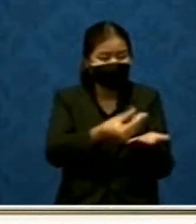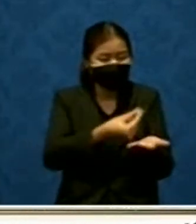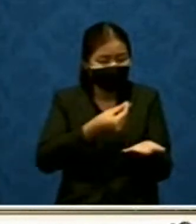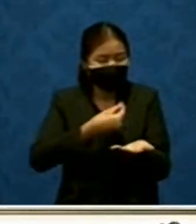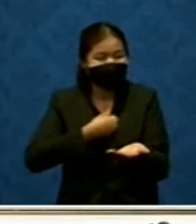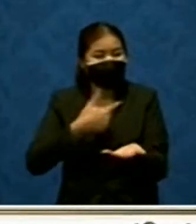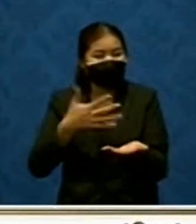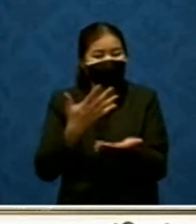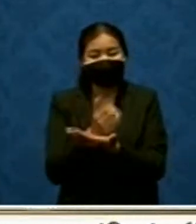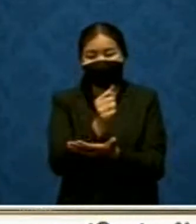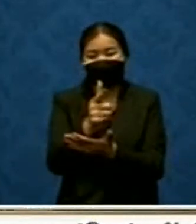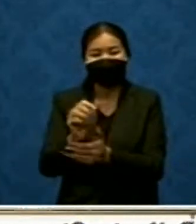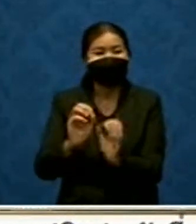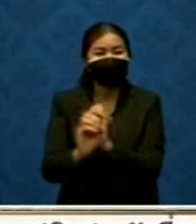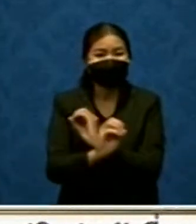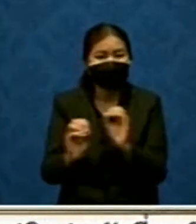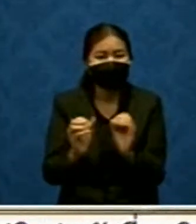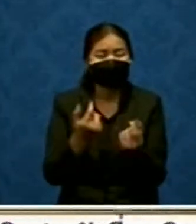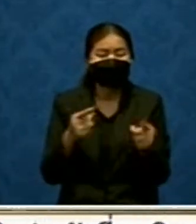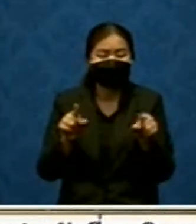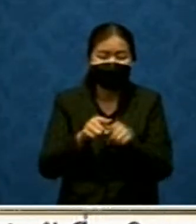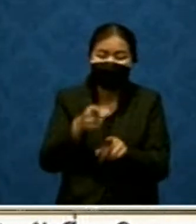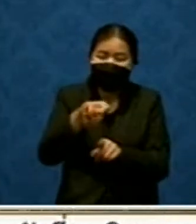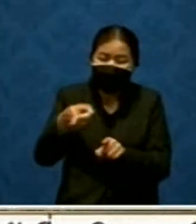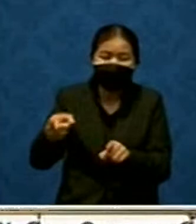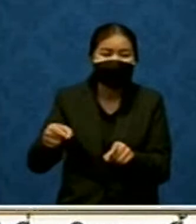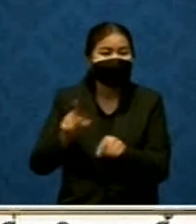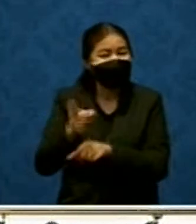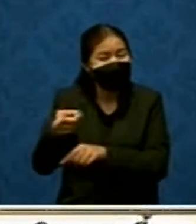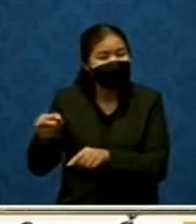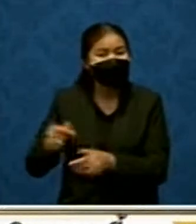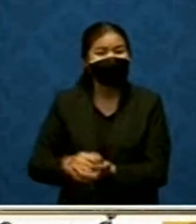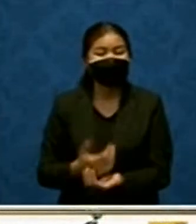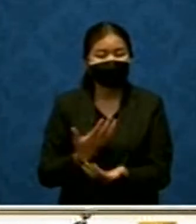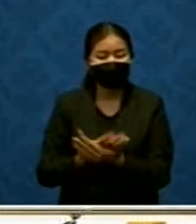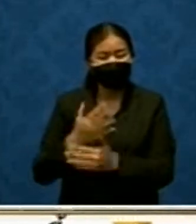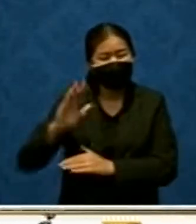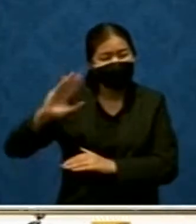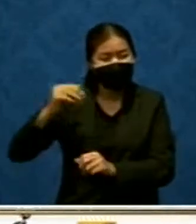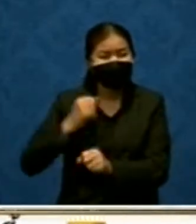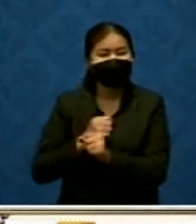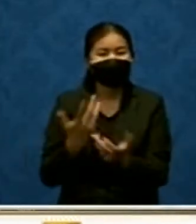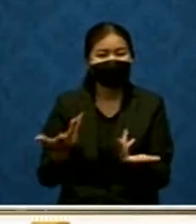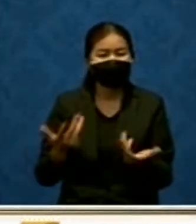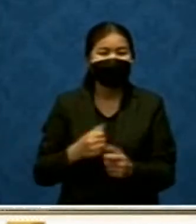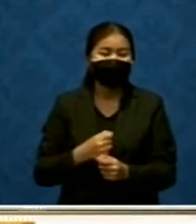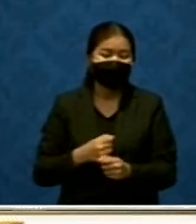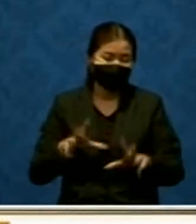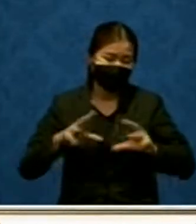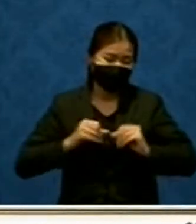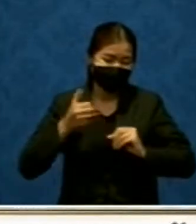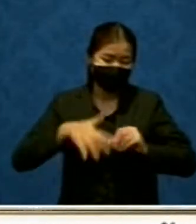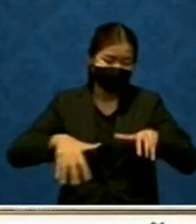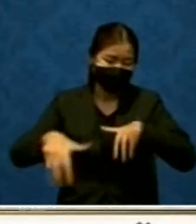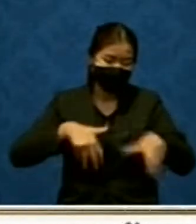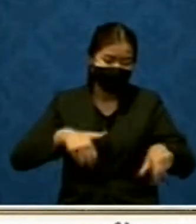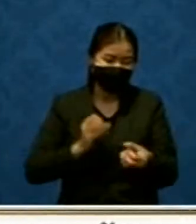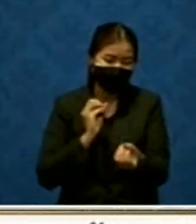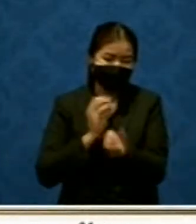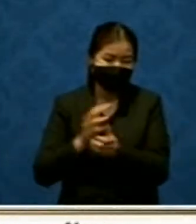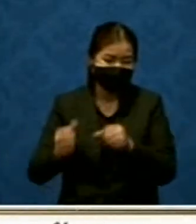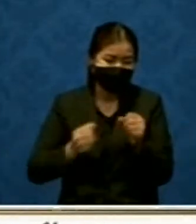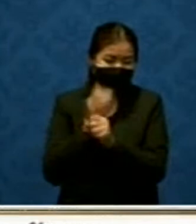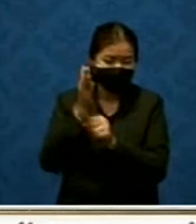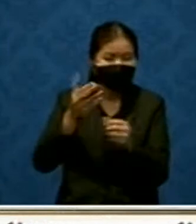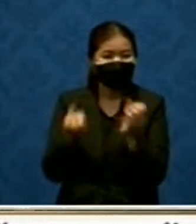ฆาธารณครับ เหมือนเดิมทุกอยางและพวกเราฝาย Parker มัจะรบได้อย่างไรพี่น้ประชาชนครัเตียมตัว ปีหนาหน naz